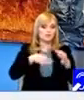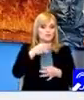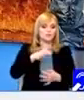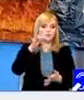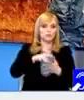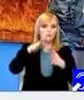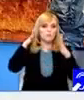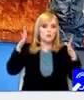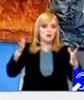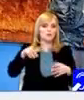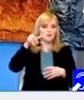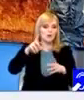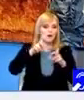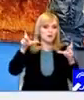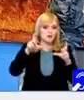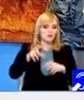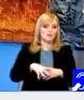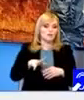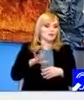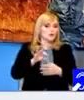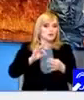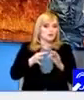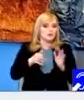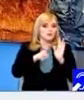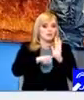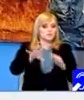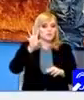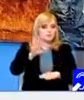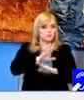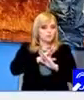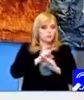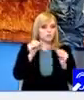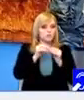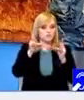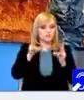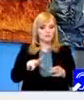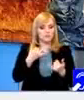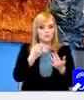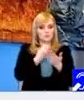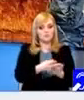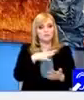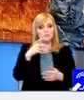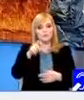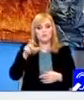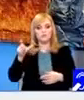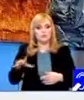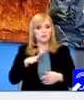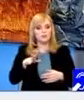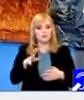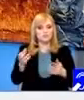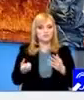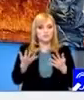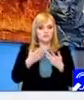din Rusia, care a luat foc ieri. Bilanțul este cumplit. 64 de morți, 10 răniți spitalizați și încă sunt persoane declarate